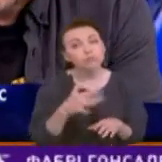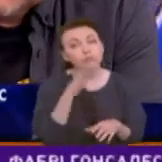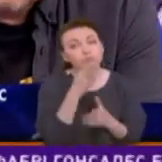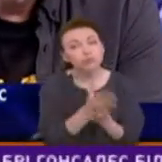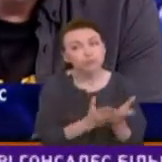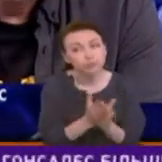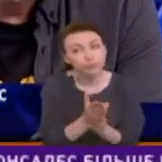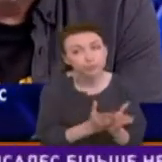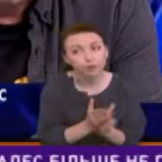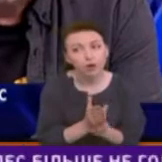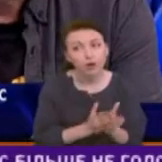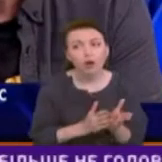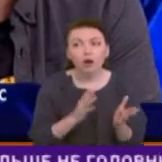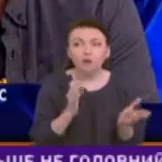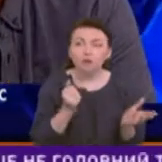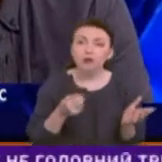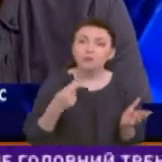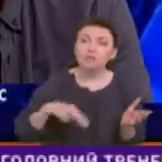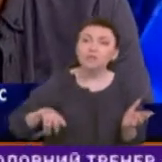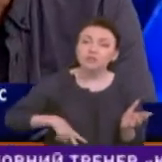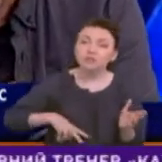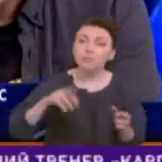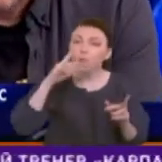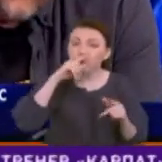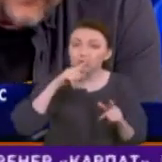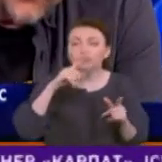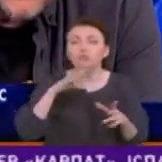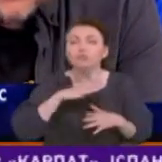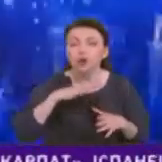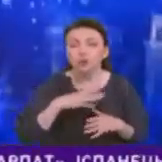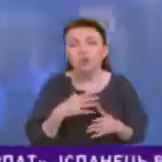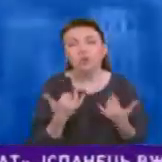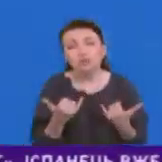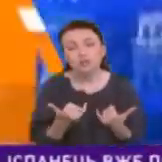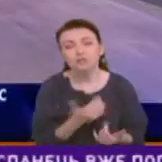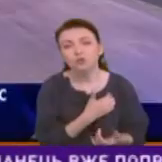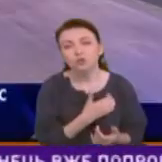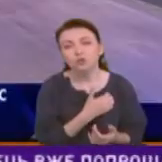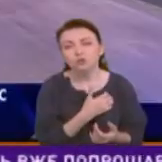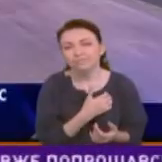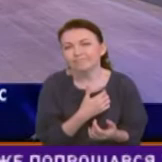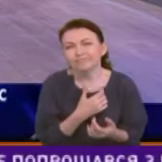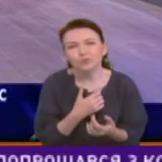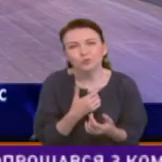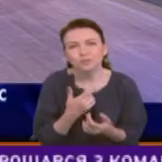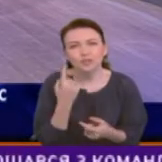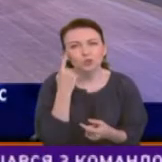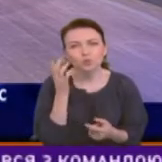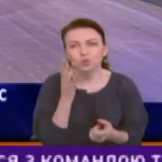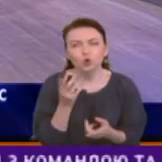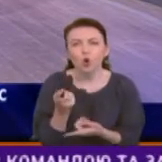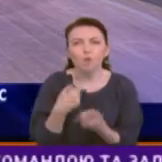але все-таки якісь адміністративні помилки чи гріхи у нього бувають. Зараз він хоче, я не думаю, що можливо відіграти ситуацію